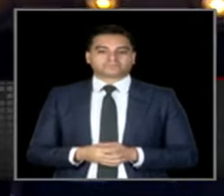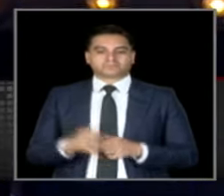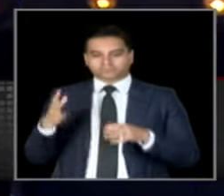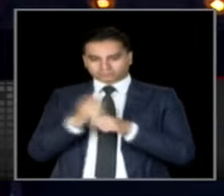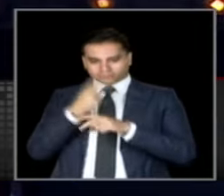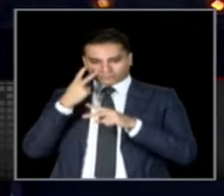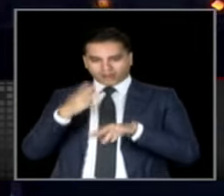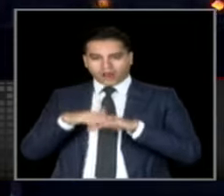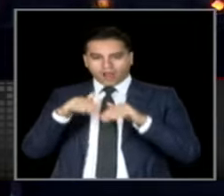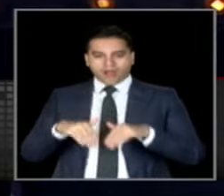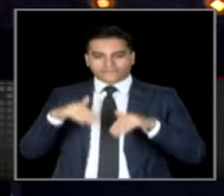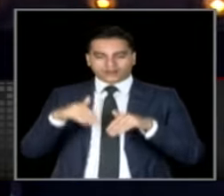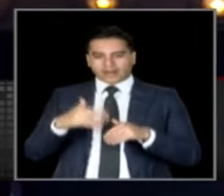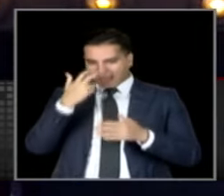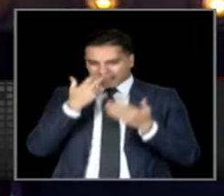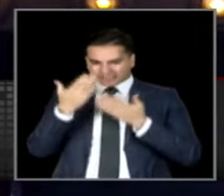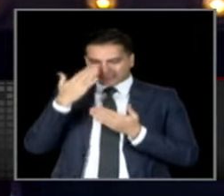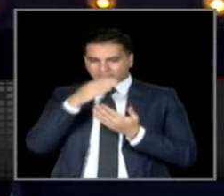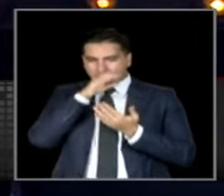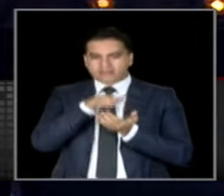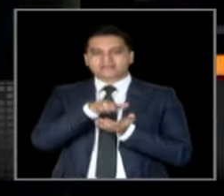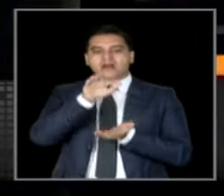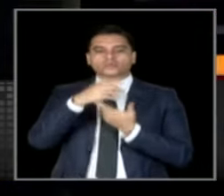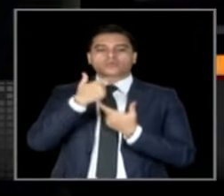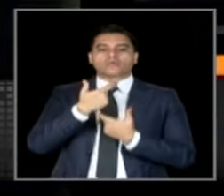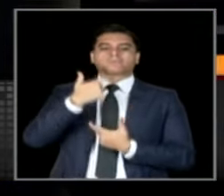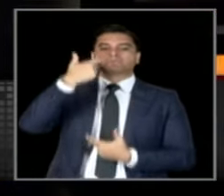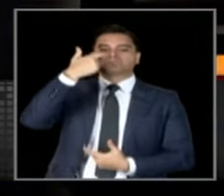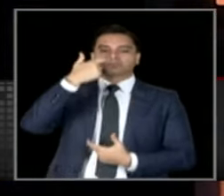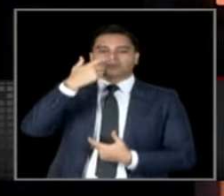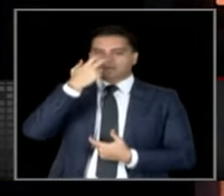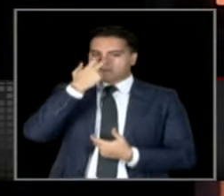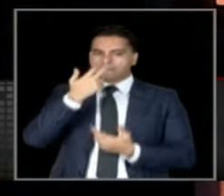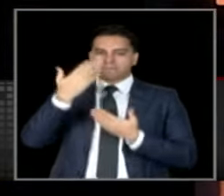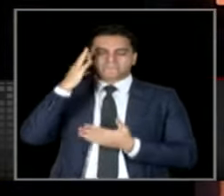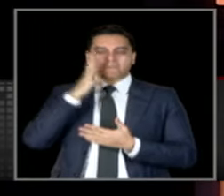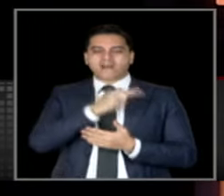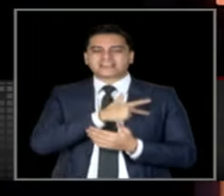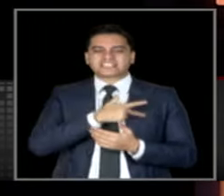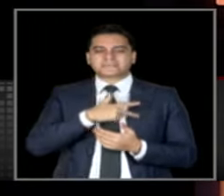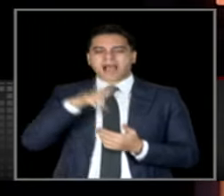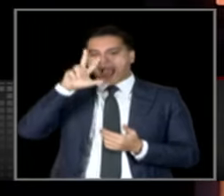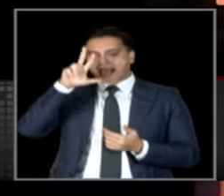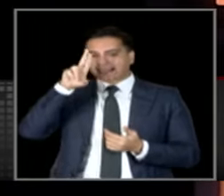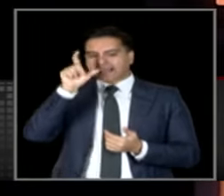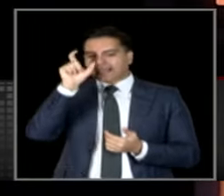تم العثور على حفرية ديناصور التنين الطائر بإحدى دول أمريكا الجنوبية